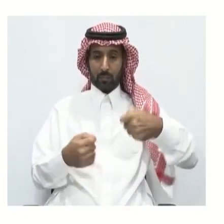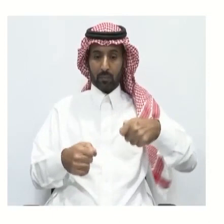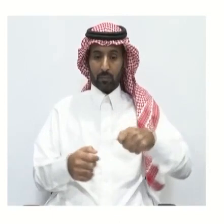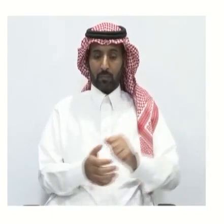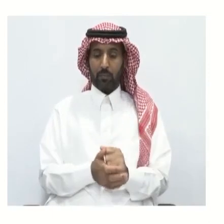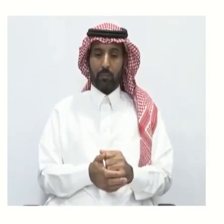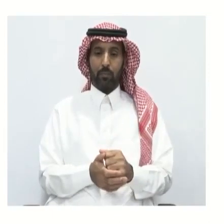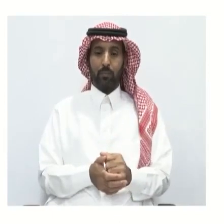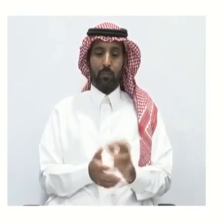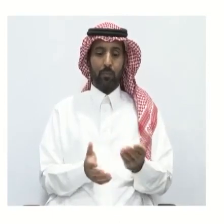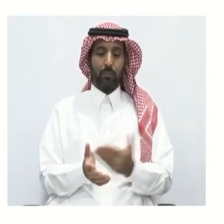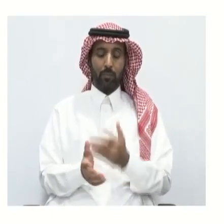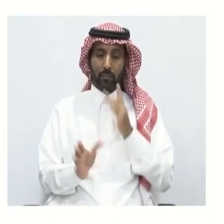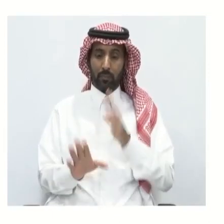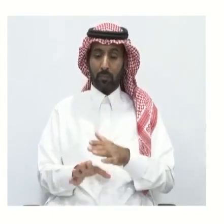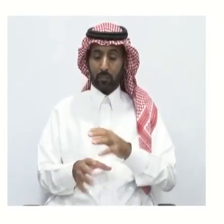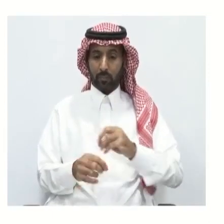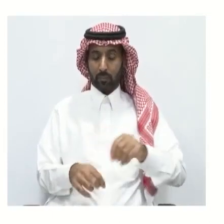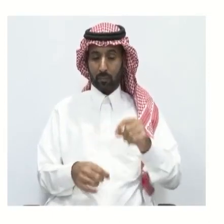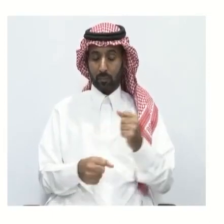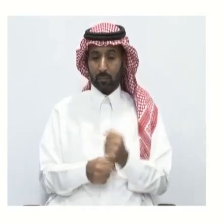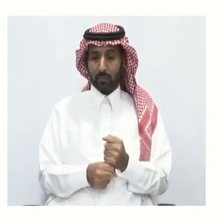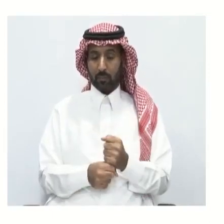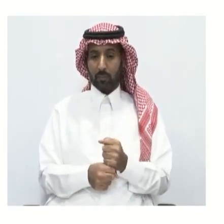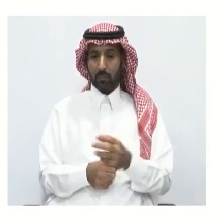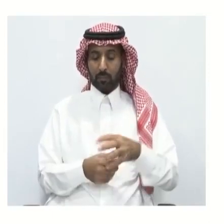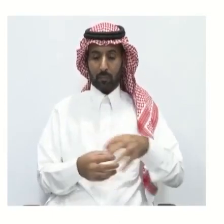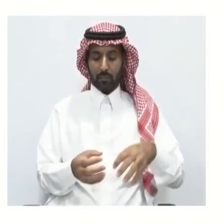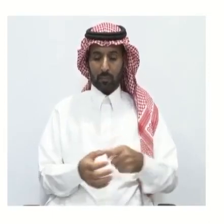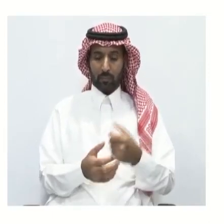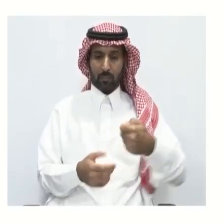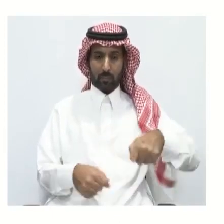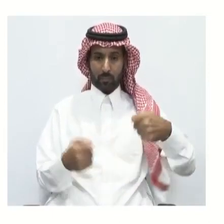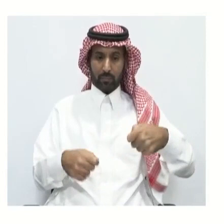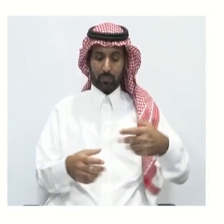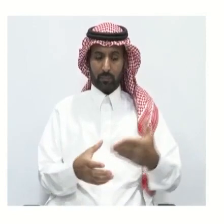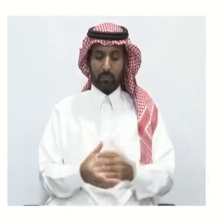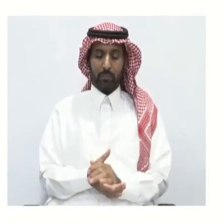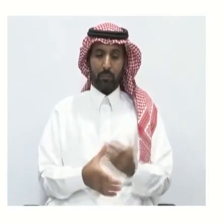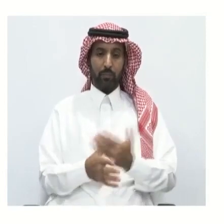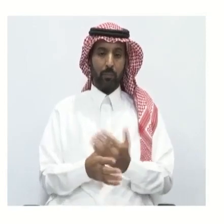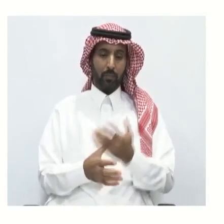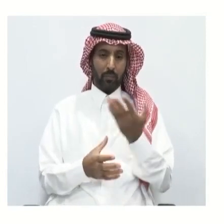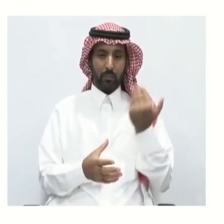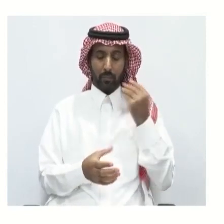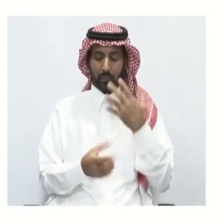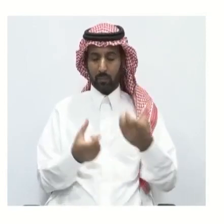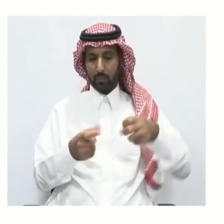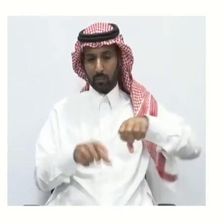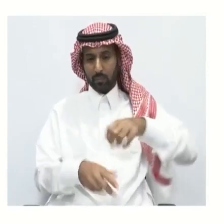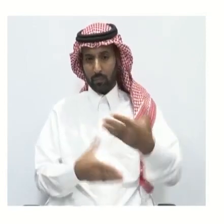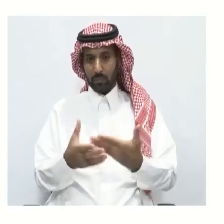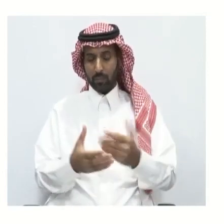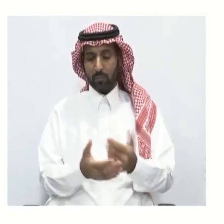الترشيح او تفقد بسبب عمليه التنقيض هذه بعض الاسباب التي تتوقفت فيها التفاعلات قبل